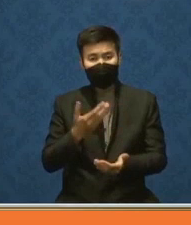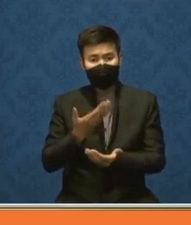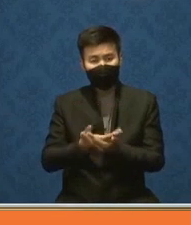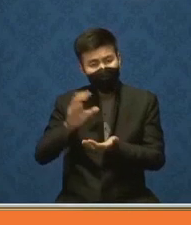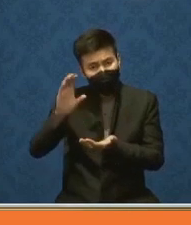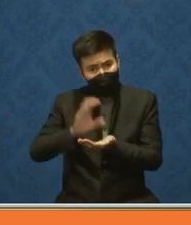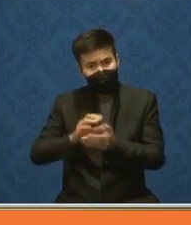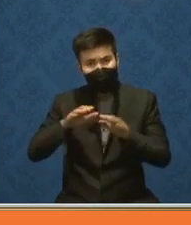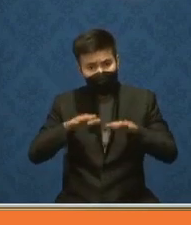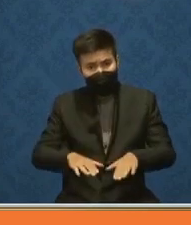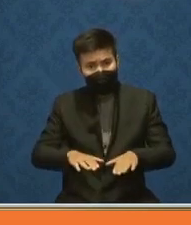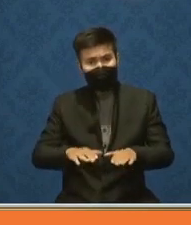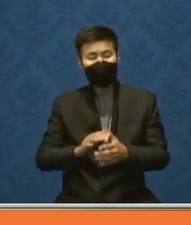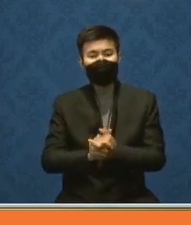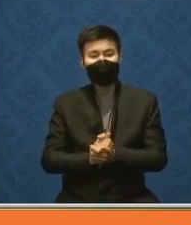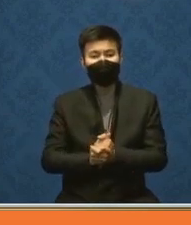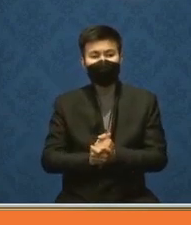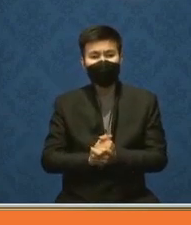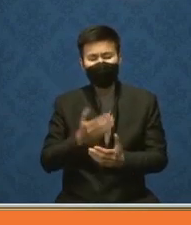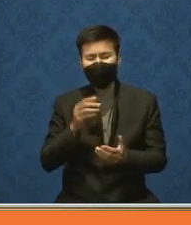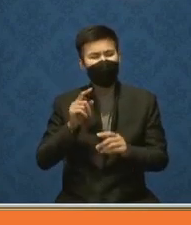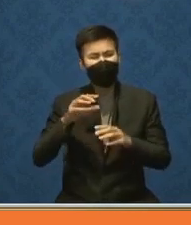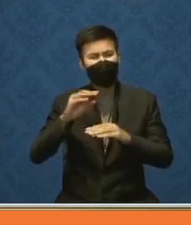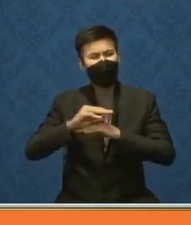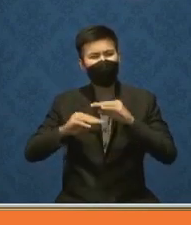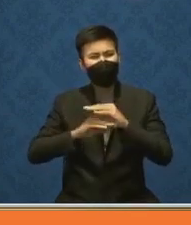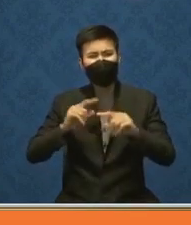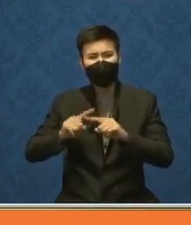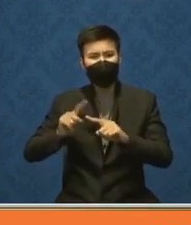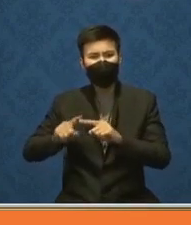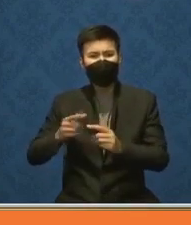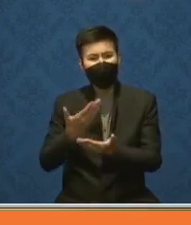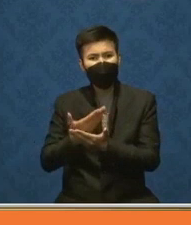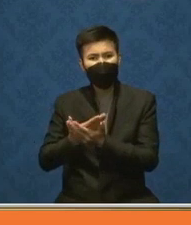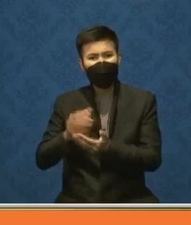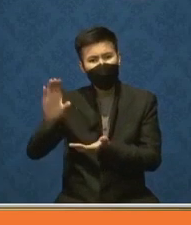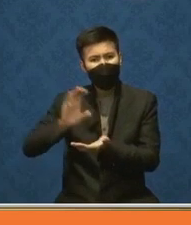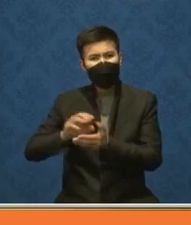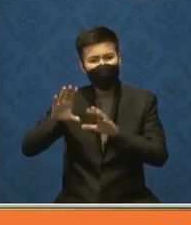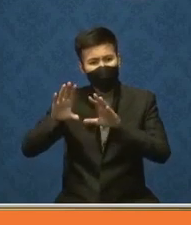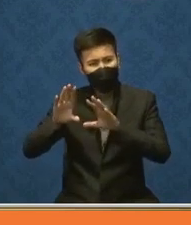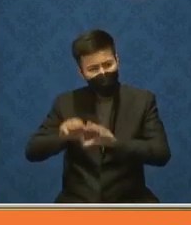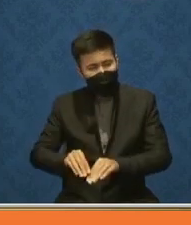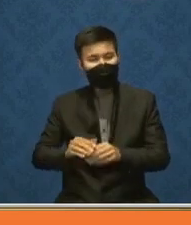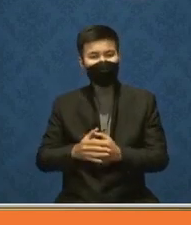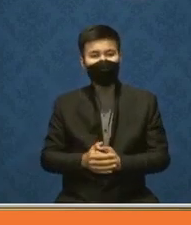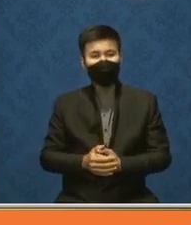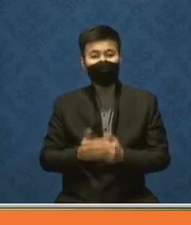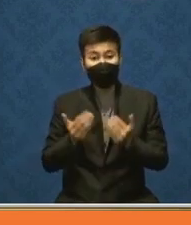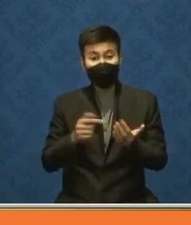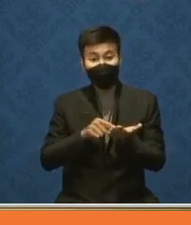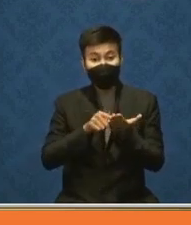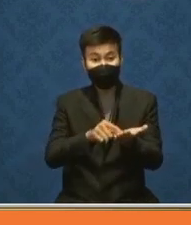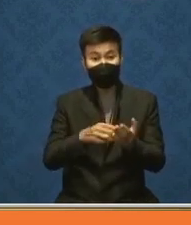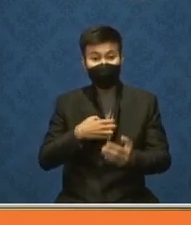กองทุนประชารัฐครับและลดโครงการที่ไม่จำเป็นโครงการเบี้ยหัวแตกต่างๆนะครับสิ่งเหล่านี้ทำได้เลยครับจริงๆข้อเสนอของเราจริงๆมันเรียบ